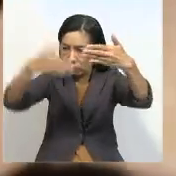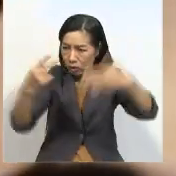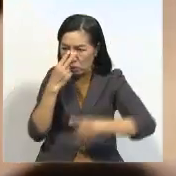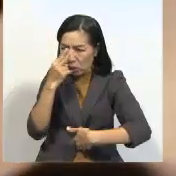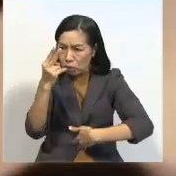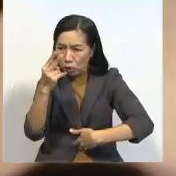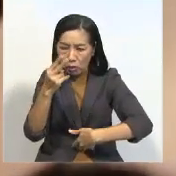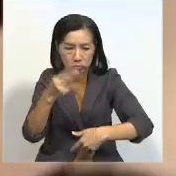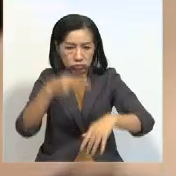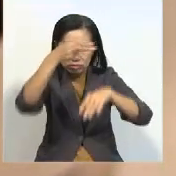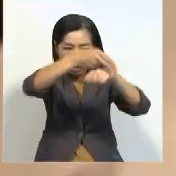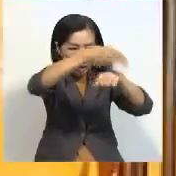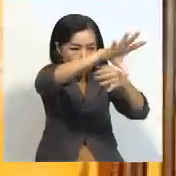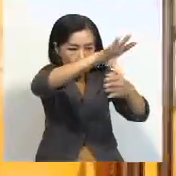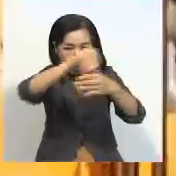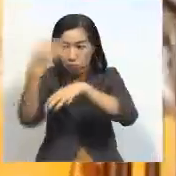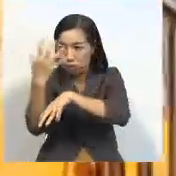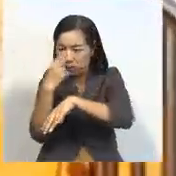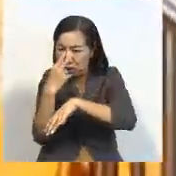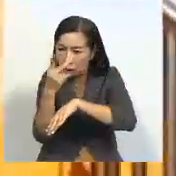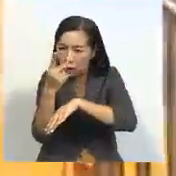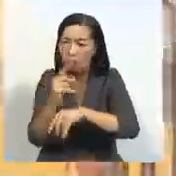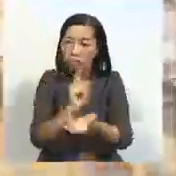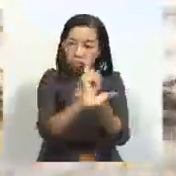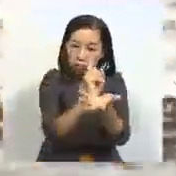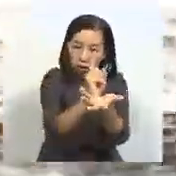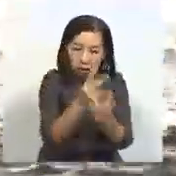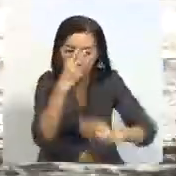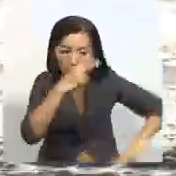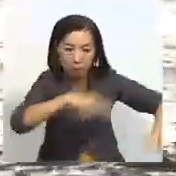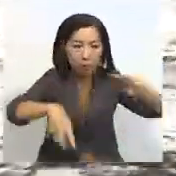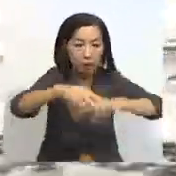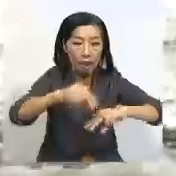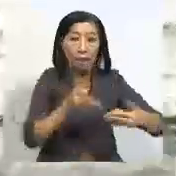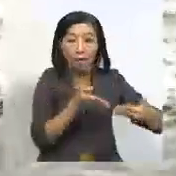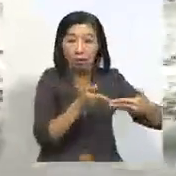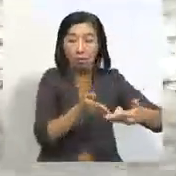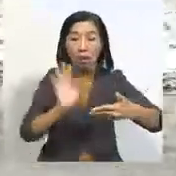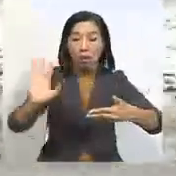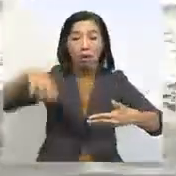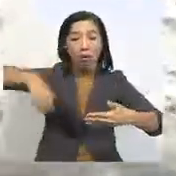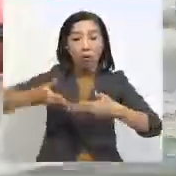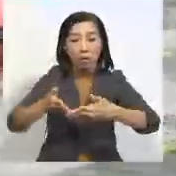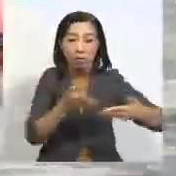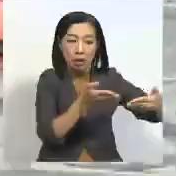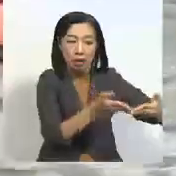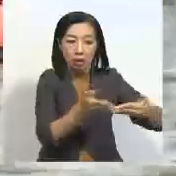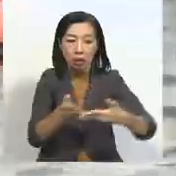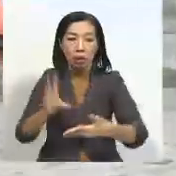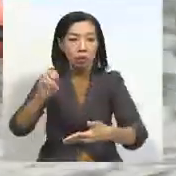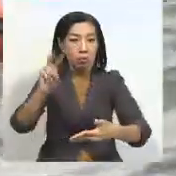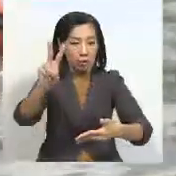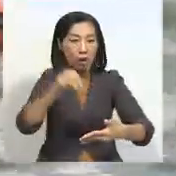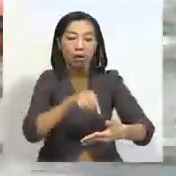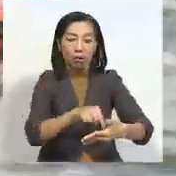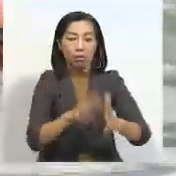ปลอดภัยให้กับประชาชนตลอดช่วงเวลาของการลอยกระทงพร้อมเรือตรวจการจำนวน62ลำมีเจ้าหน้าที่อำ